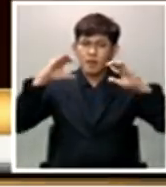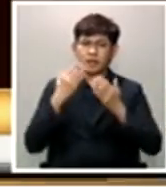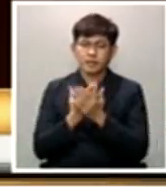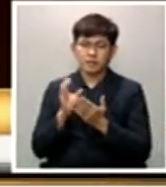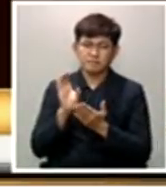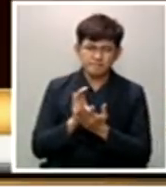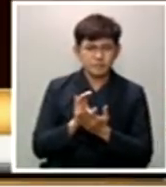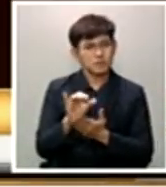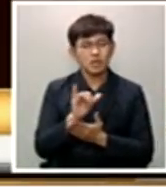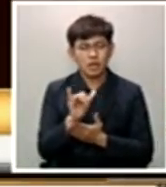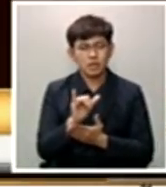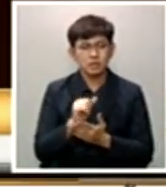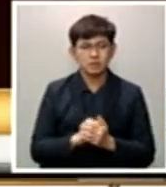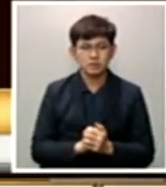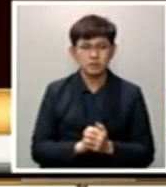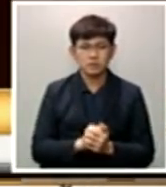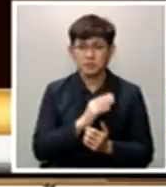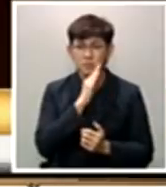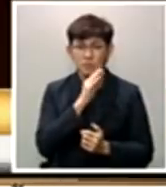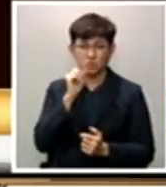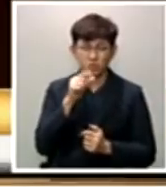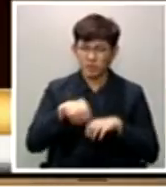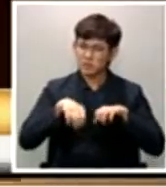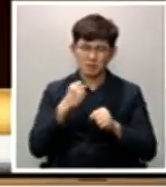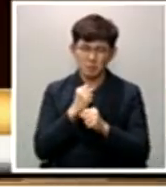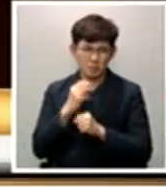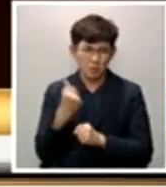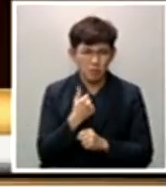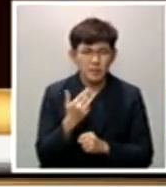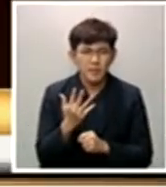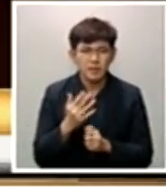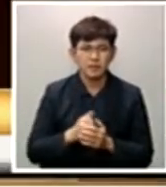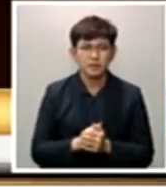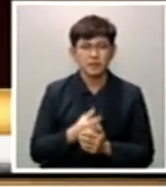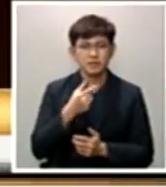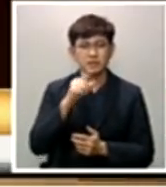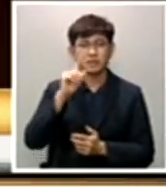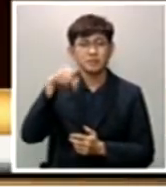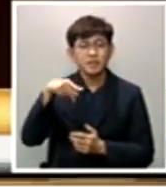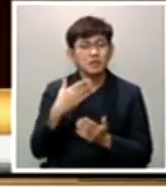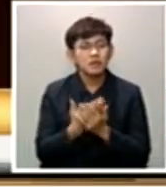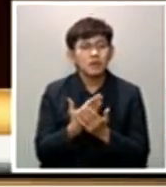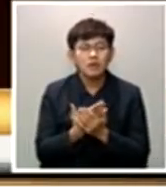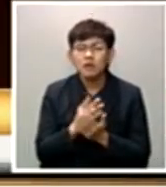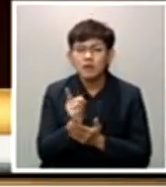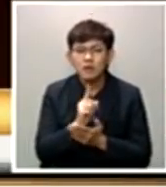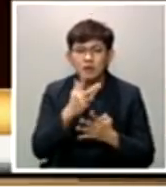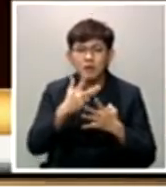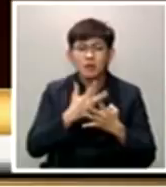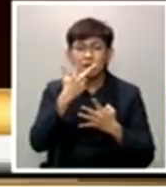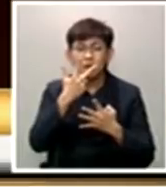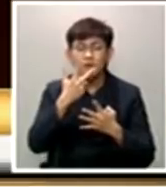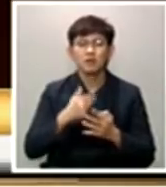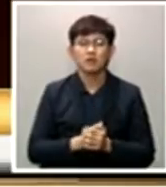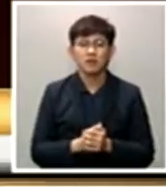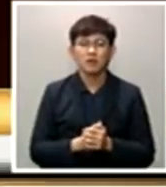ทันถ้าหาว่าเราไม่เร่ง GDP เราไตรมาส 1จะเป็นอย่างไรแล้วถ้าไวรั